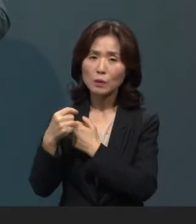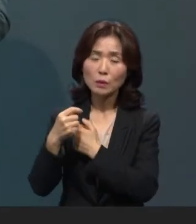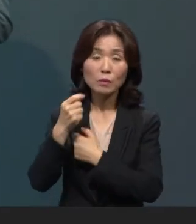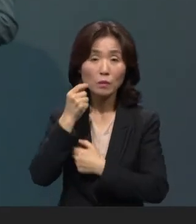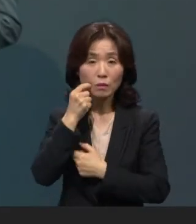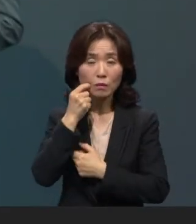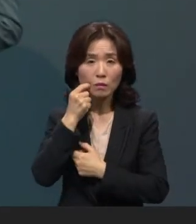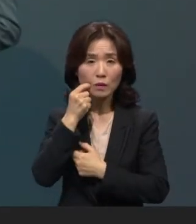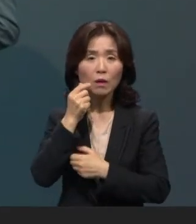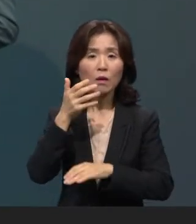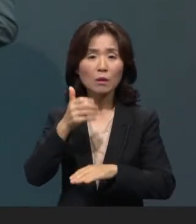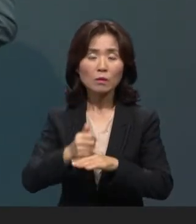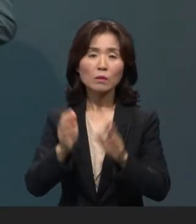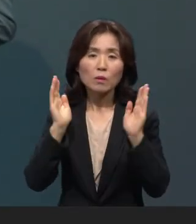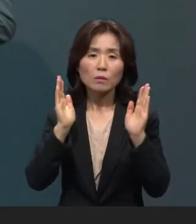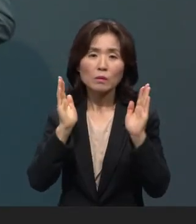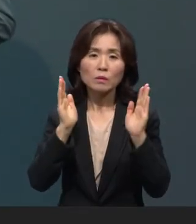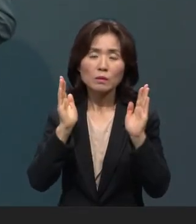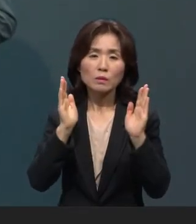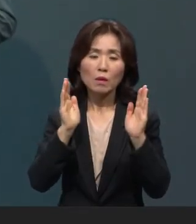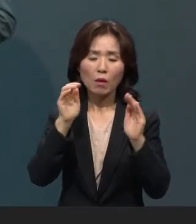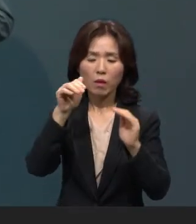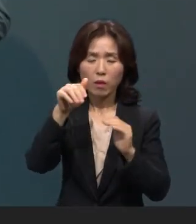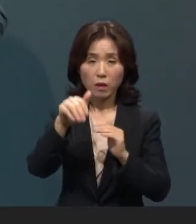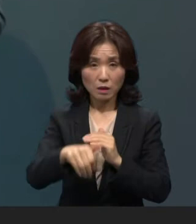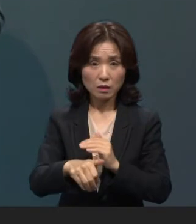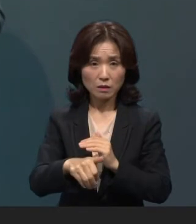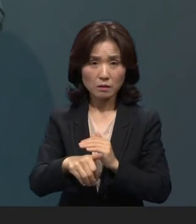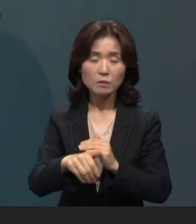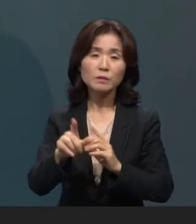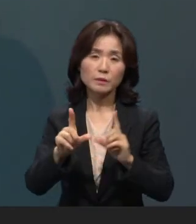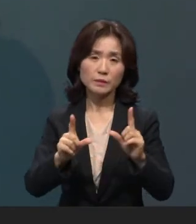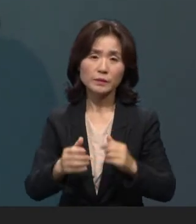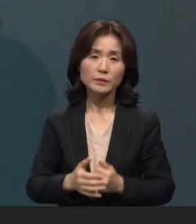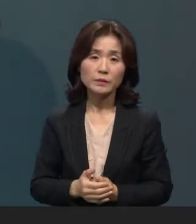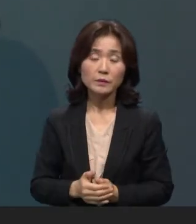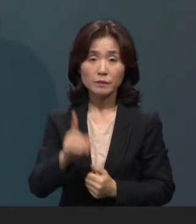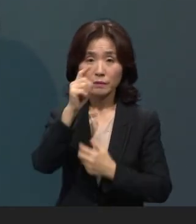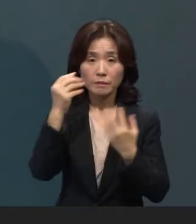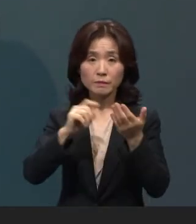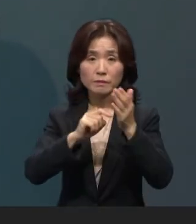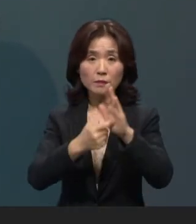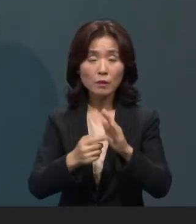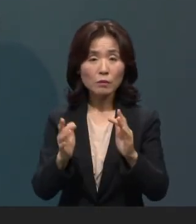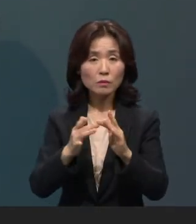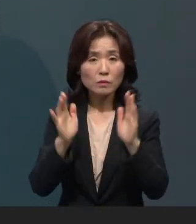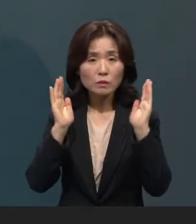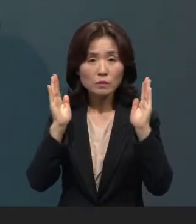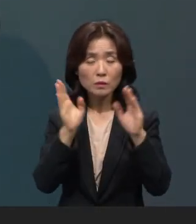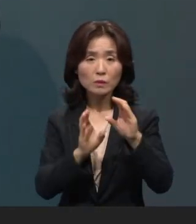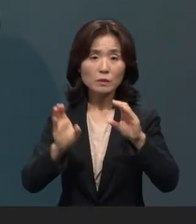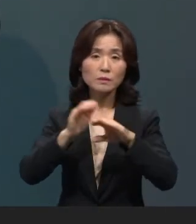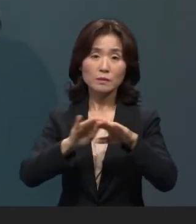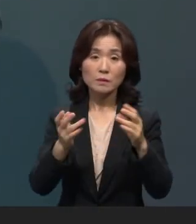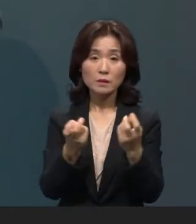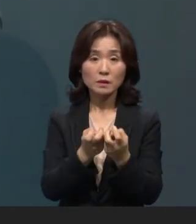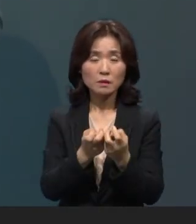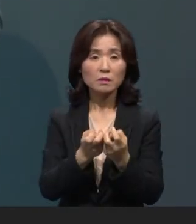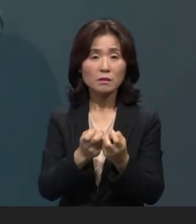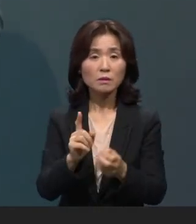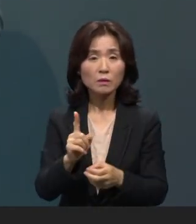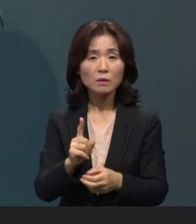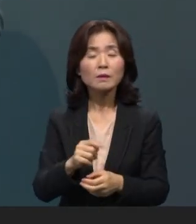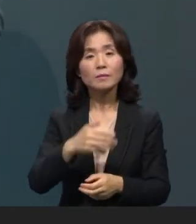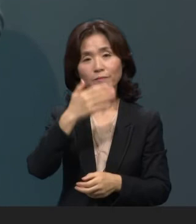받으면 도태 되기가 쉬운 구조라는 겁니다 정부가 발표한 원격 수업 보안 대책에 대해선 다 애니